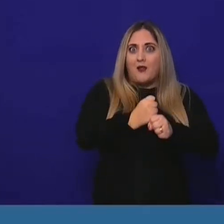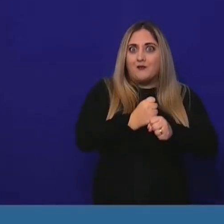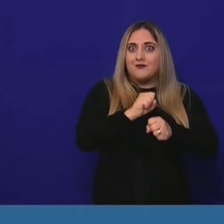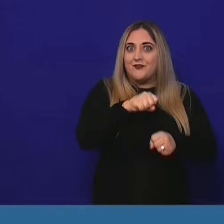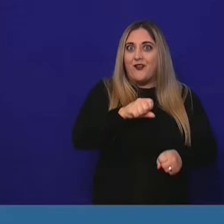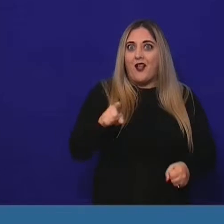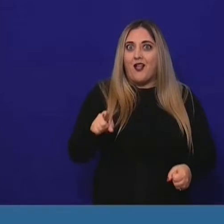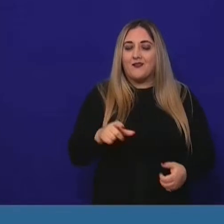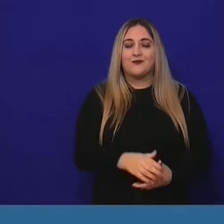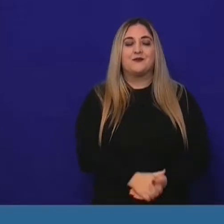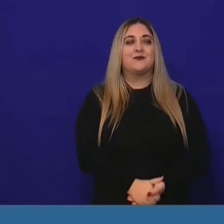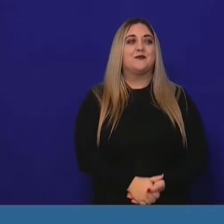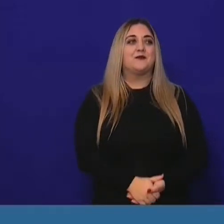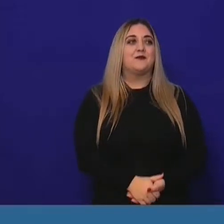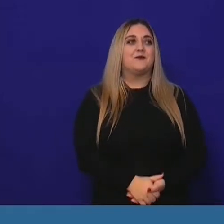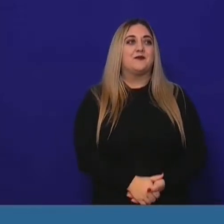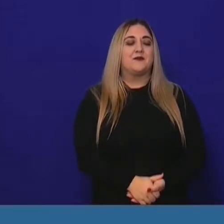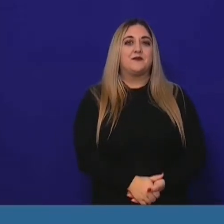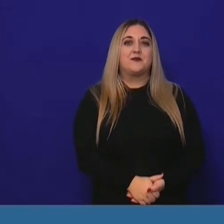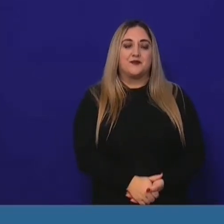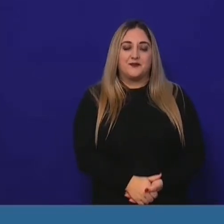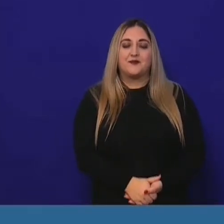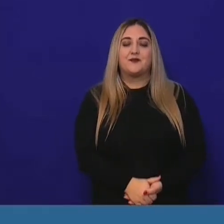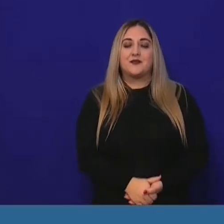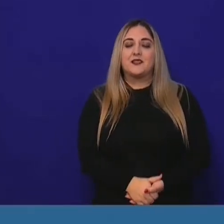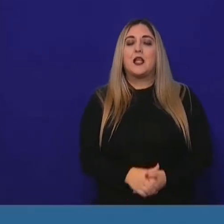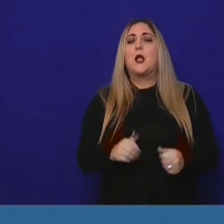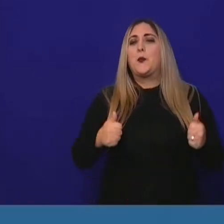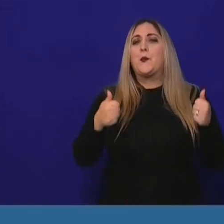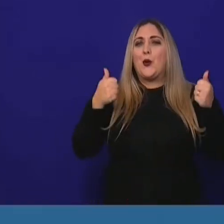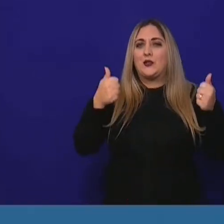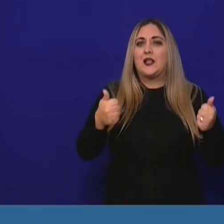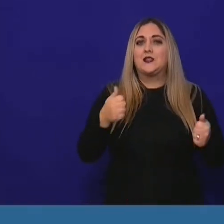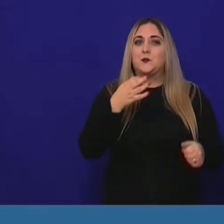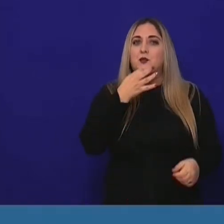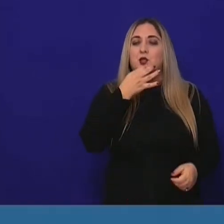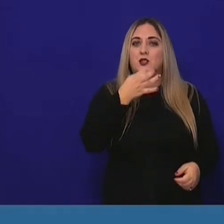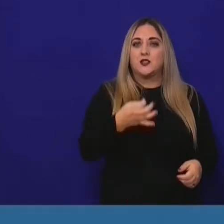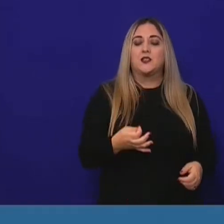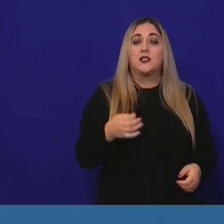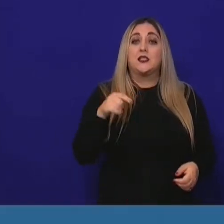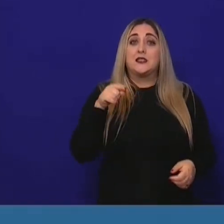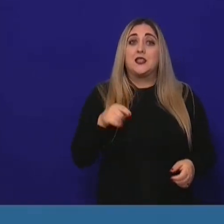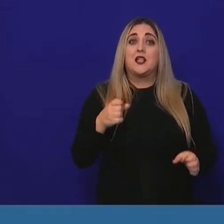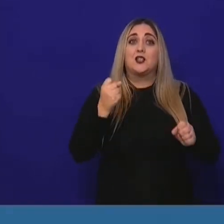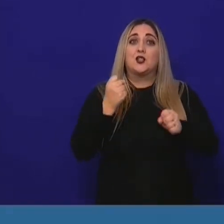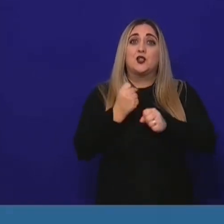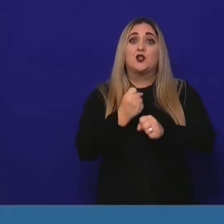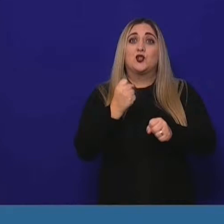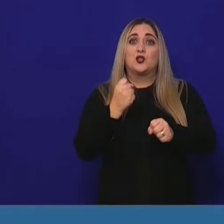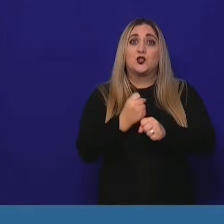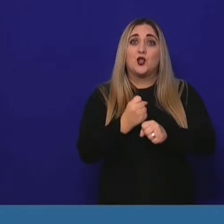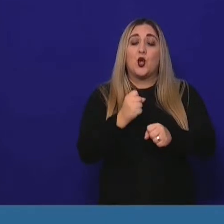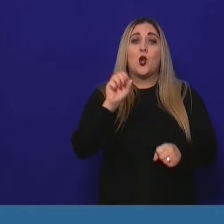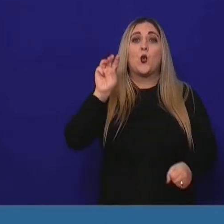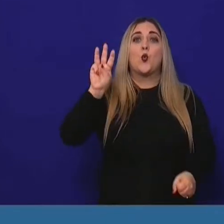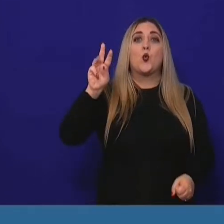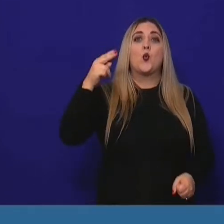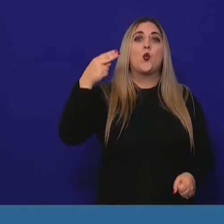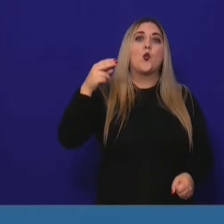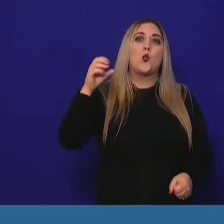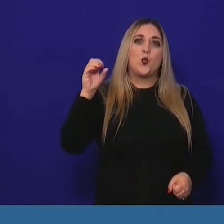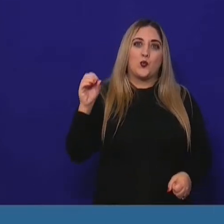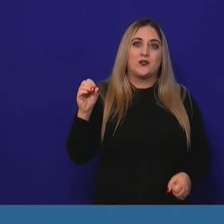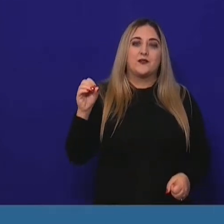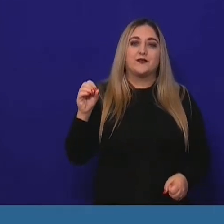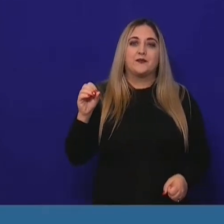Grazzi. Punt li semmejtu importanti ħafna għaliex din ukoll kienet il-ħidma ukoll tal-WHO, ftakru